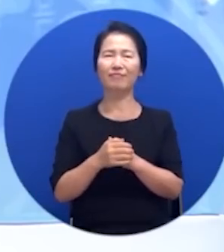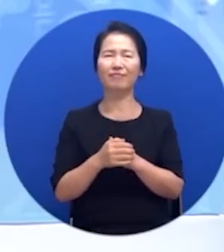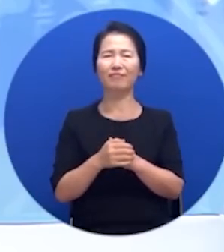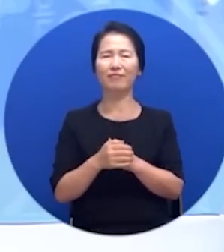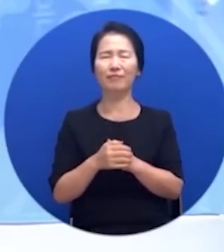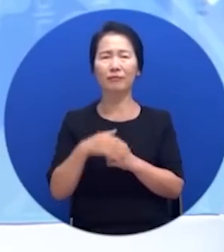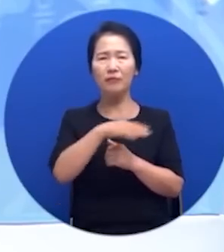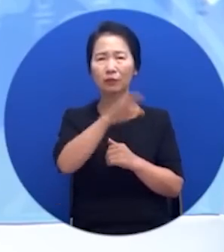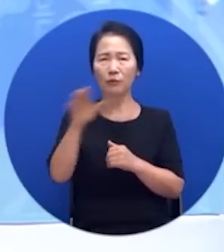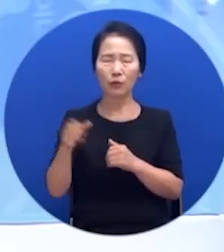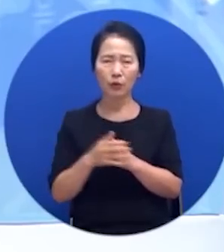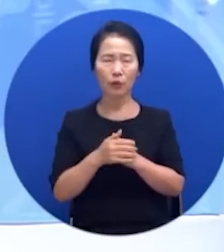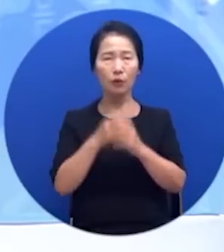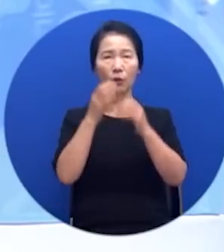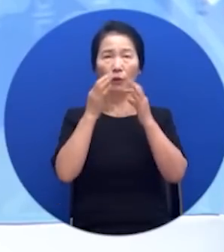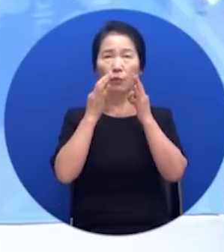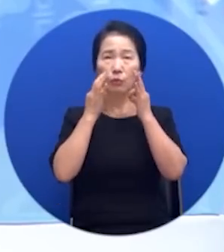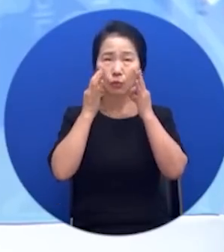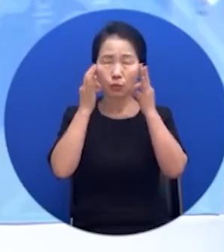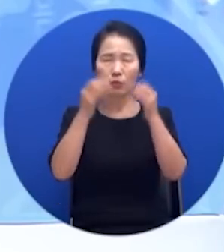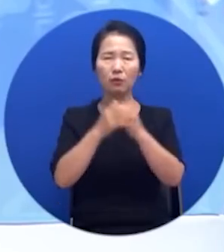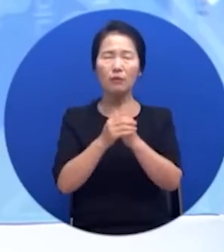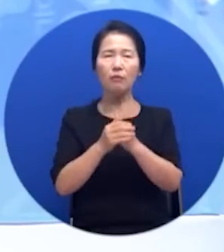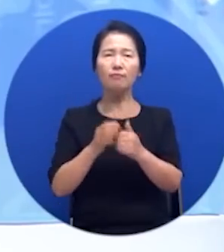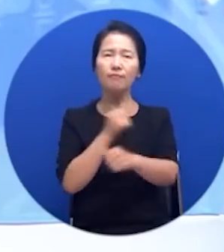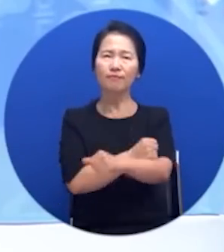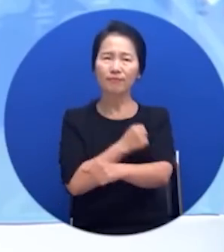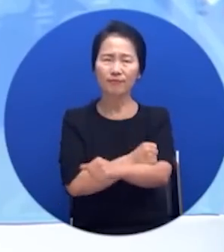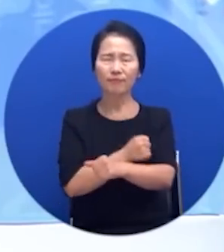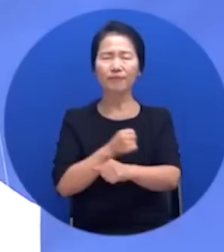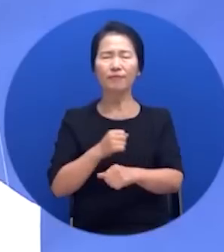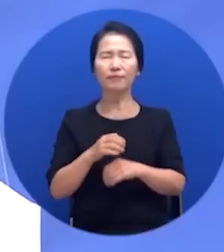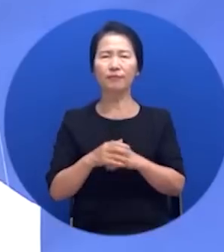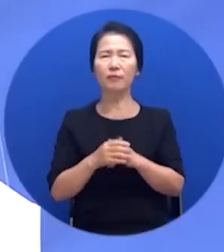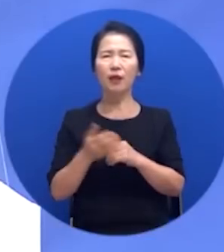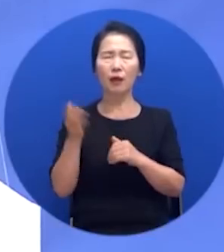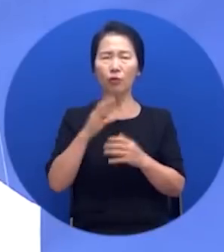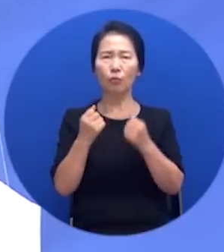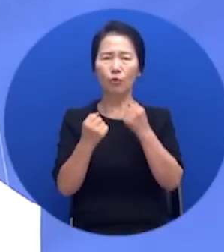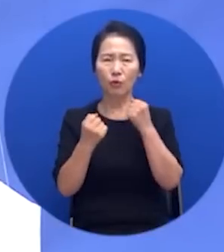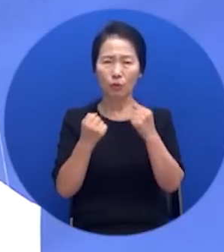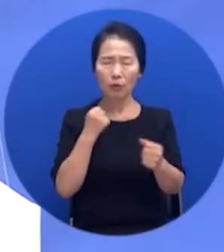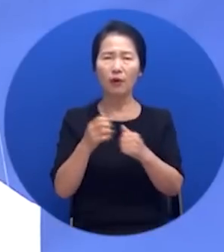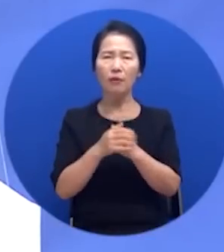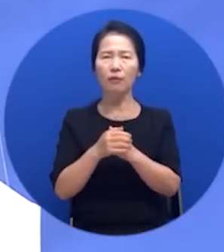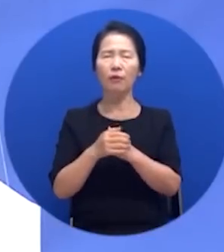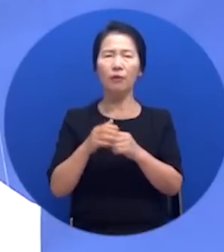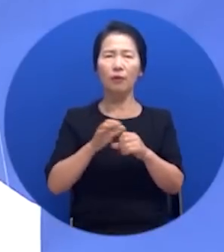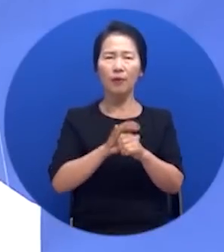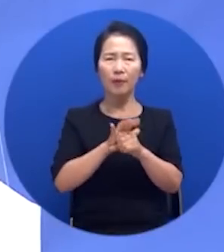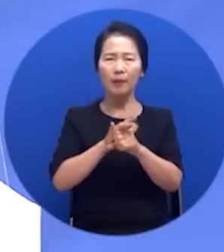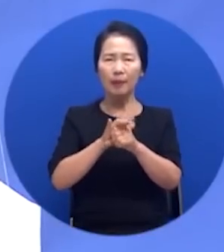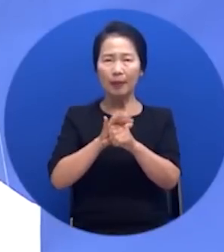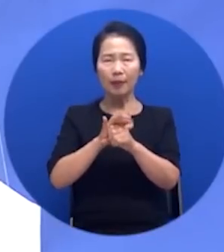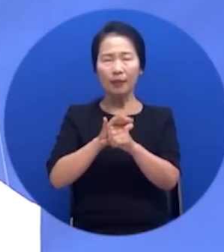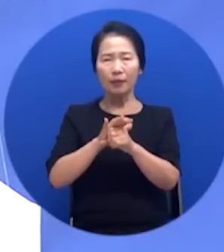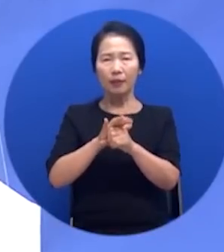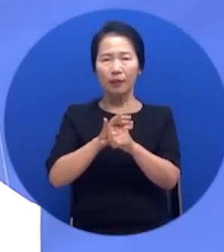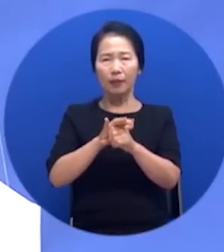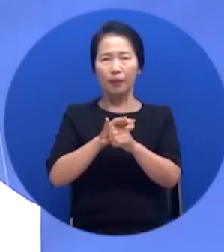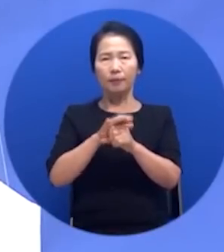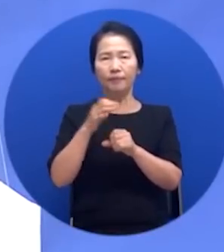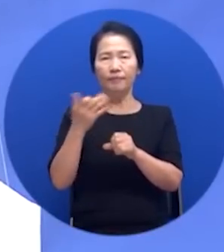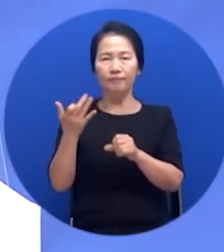우리의 노력과 최선의 수고에도 불구하고 여전히 코로나 팬데믹의 상황은 해결될